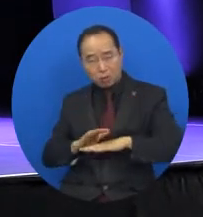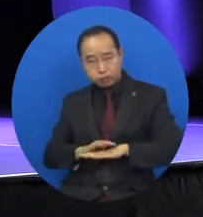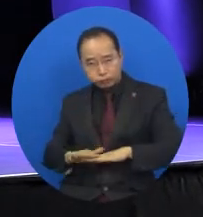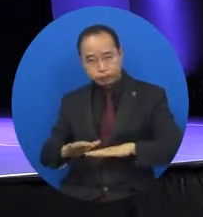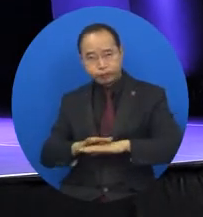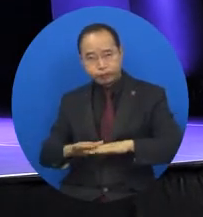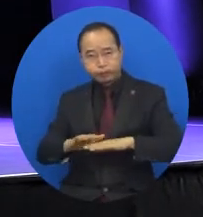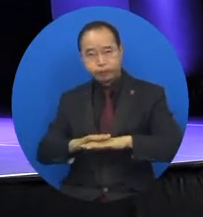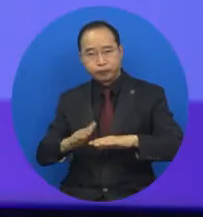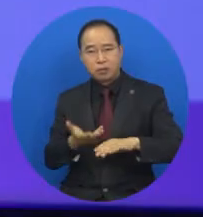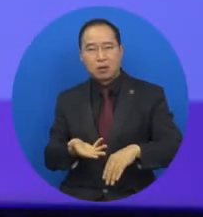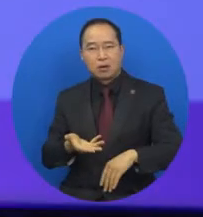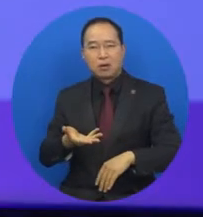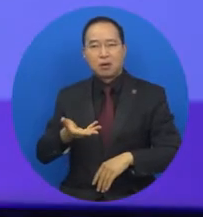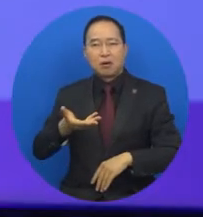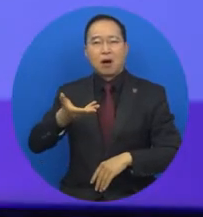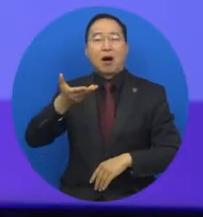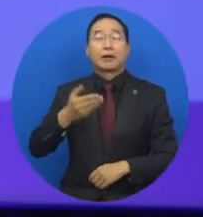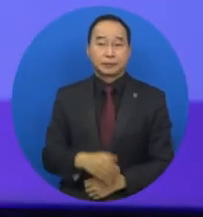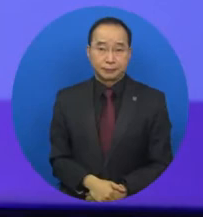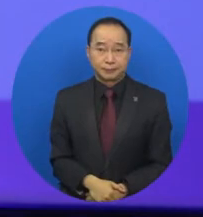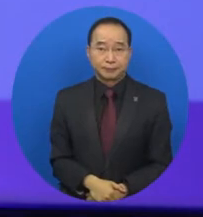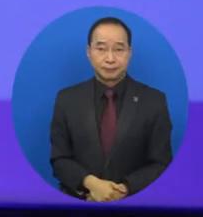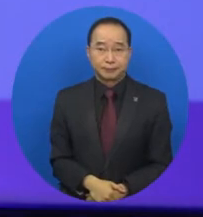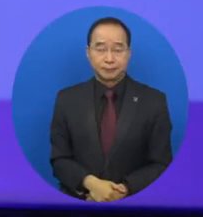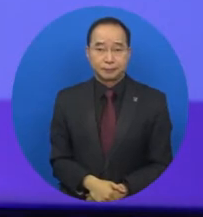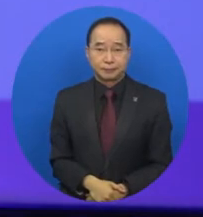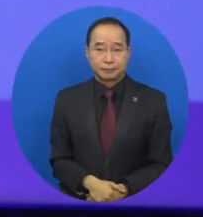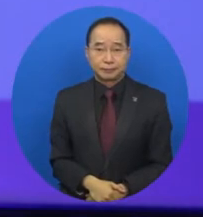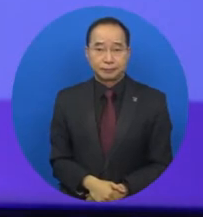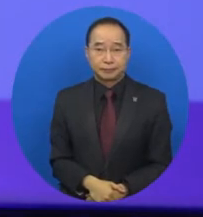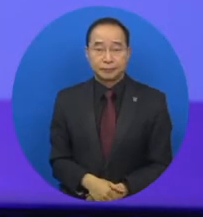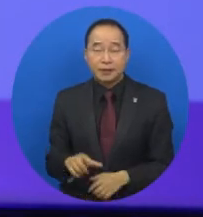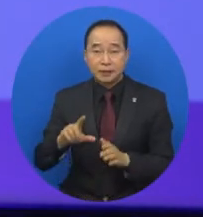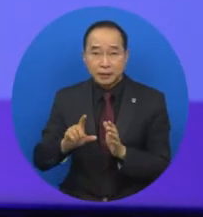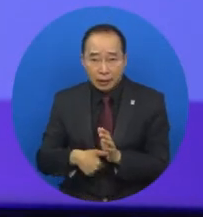성장해 나갔습니다. 그리고 가장 파워풀한